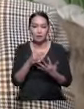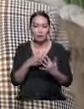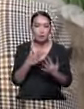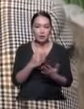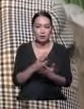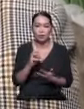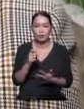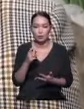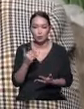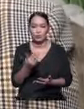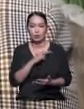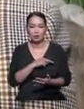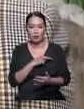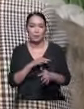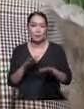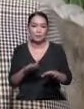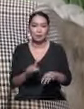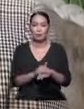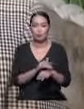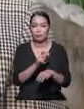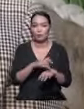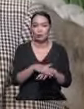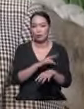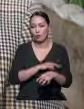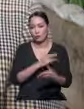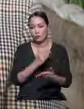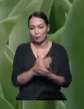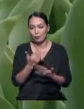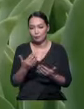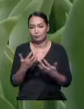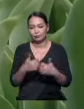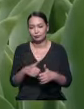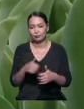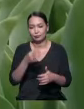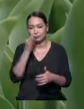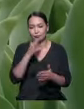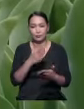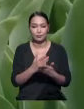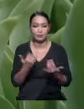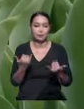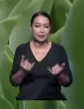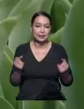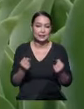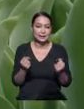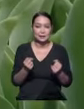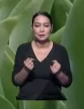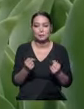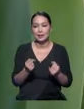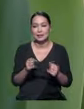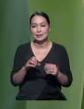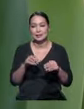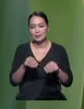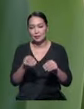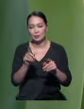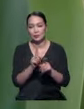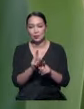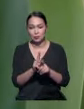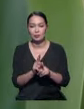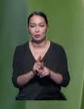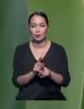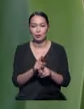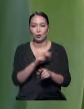берет на работу местных безработных жителей. Так хорошо его воспитал отец. Сейчас в зимнем саду в две смены трудятся 15